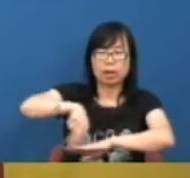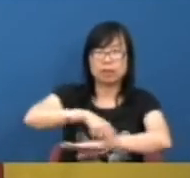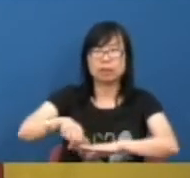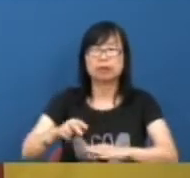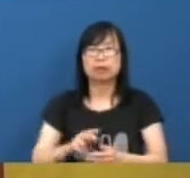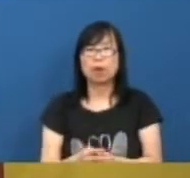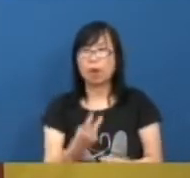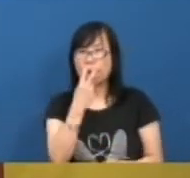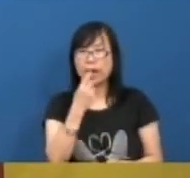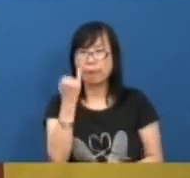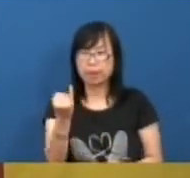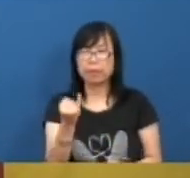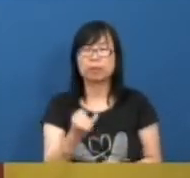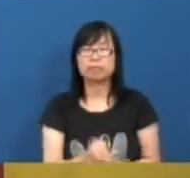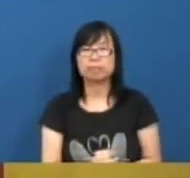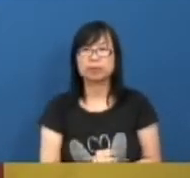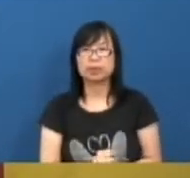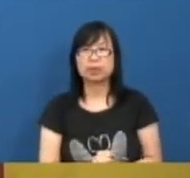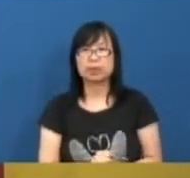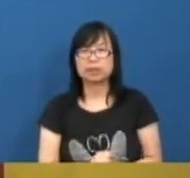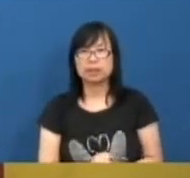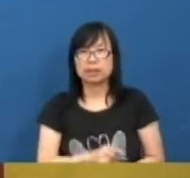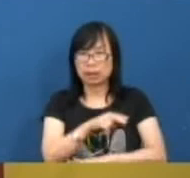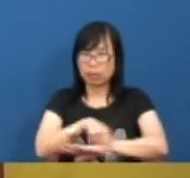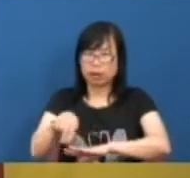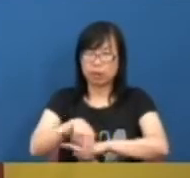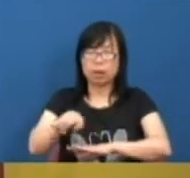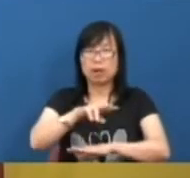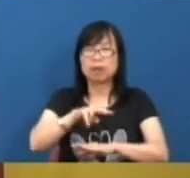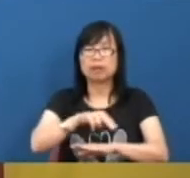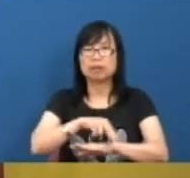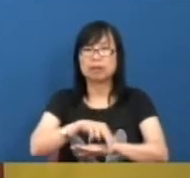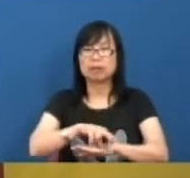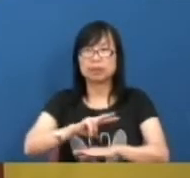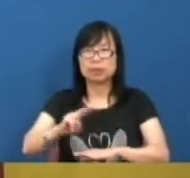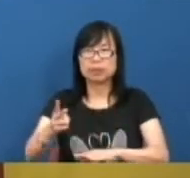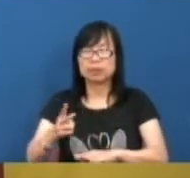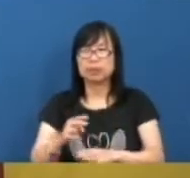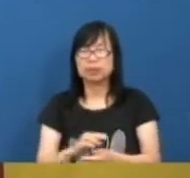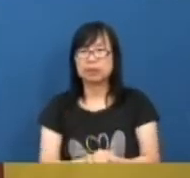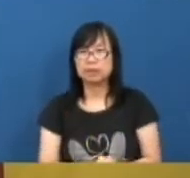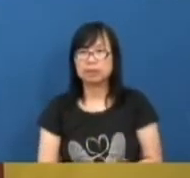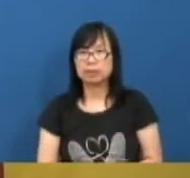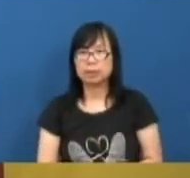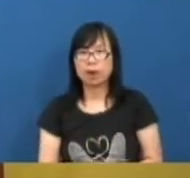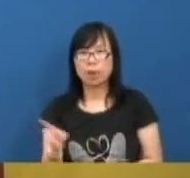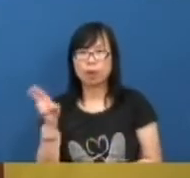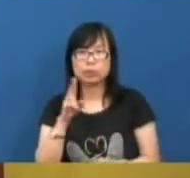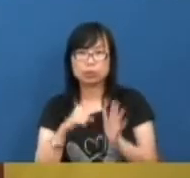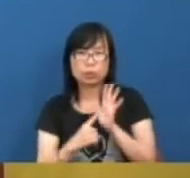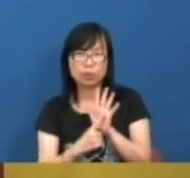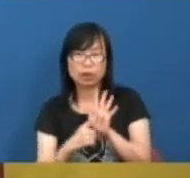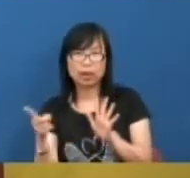空氣不流通啦，整個規劃你就會比較 即係如果我即係舉個例喺坑口區咧，其